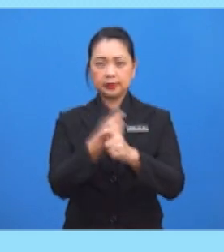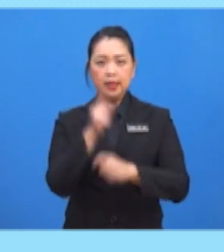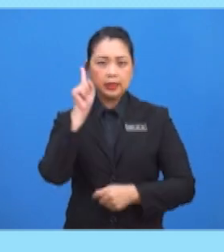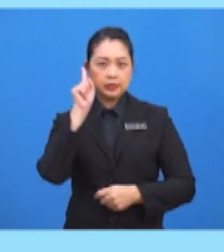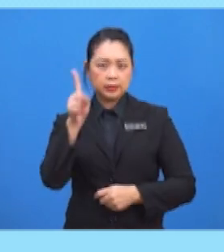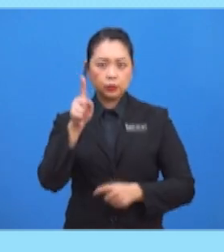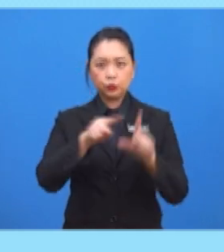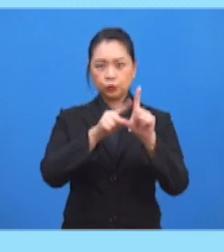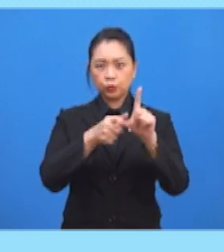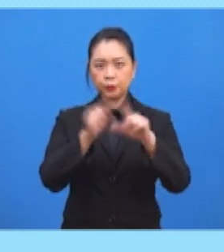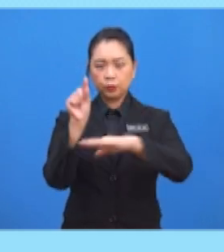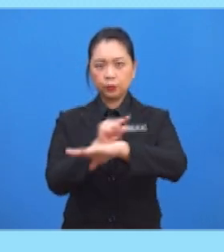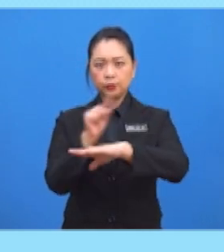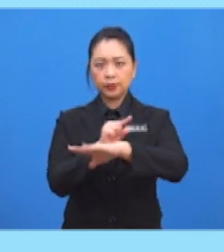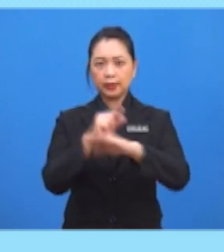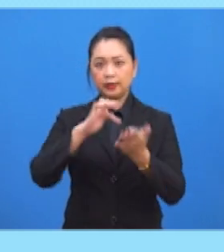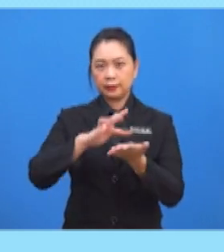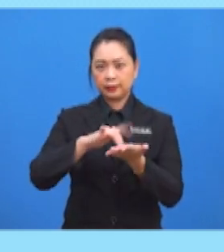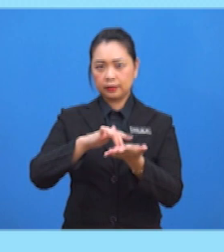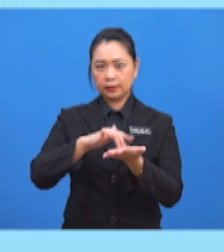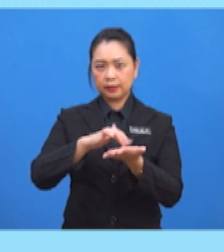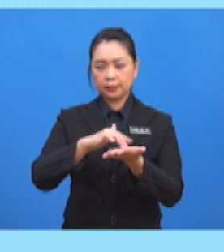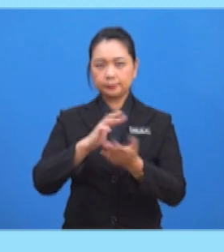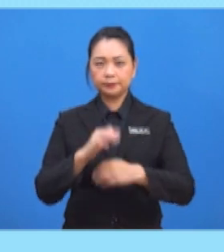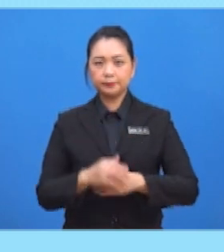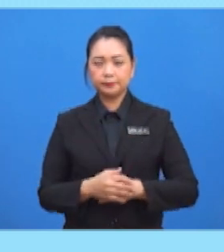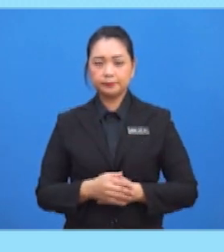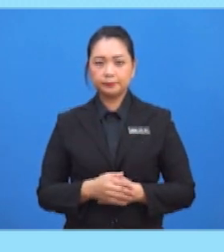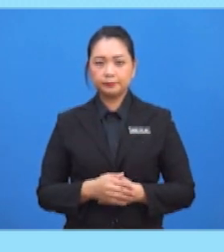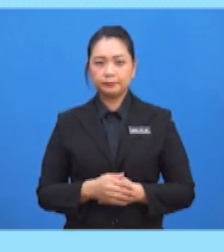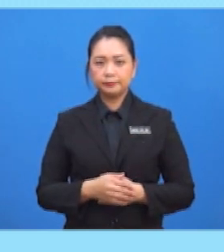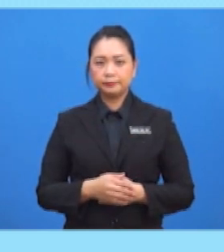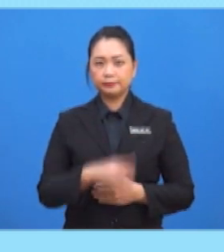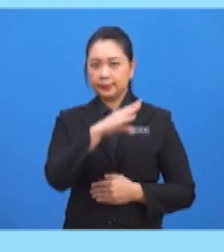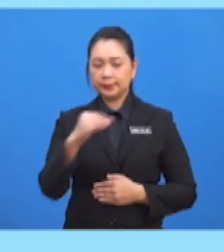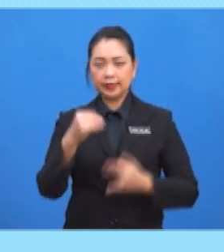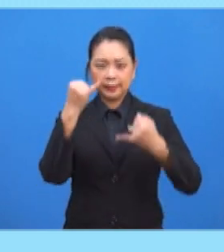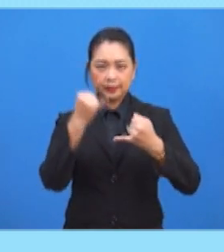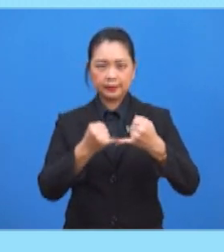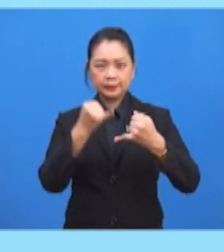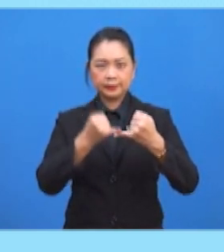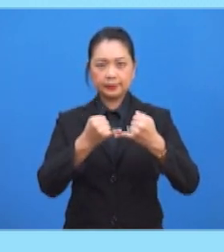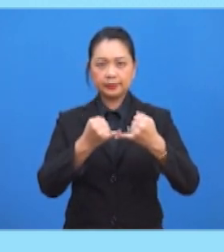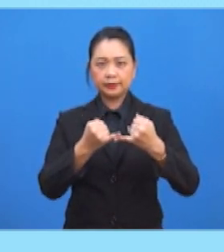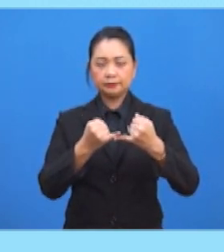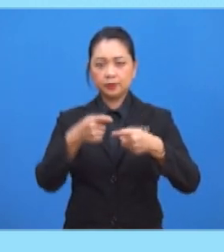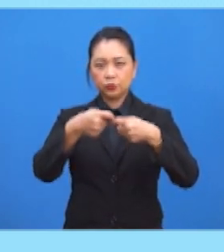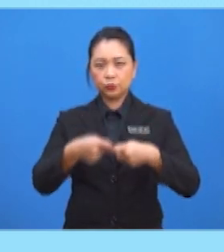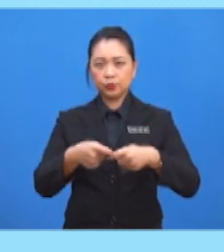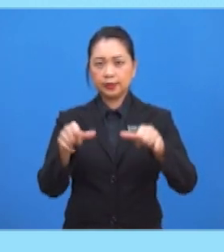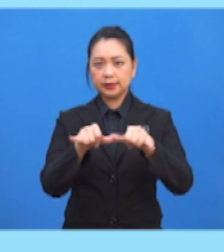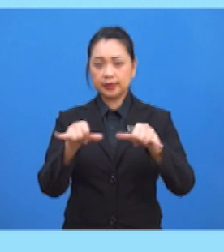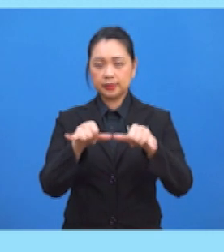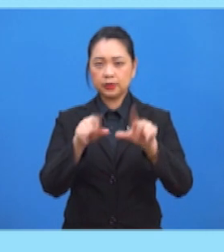sudut menggunakan kalkulator saintifik. Dan yang terakhir, menentukan saiz